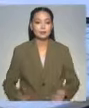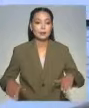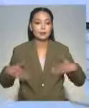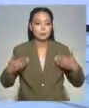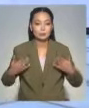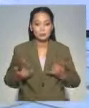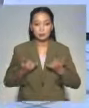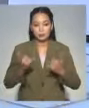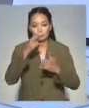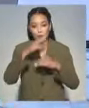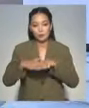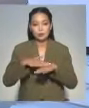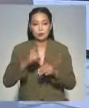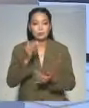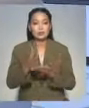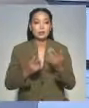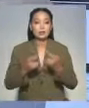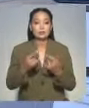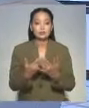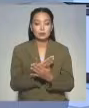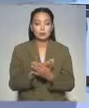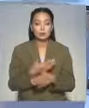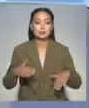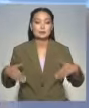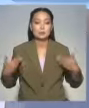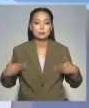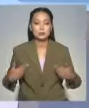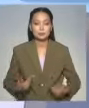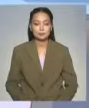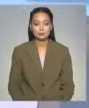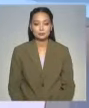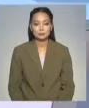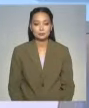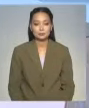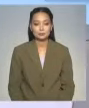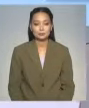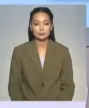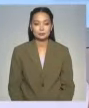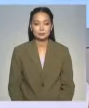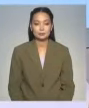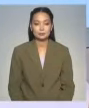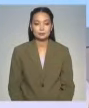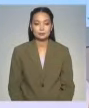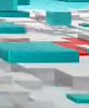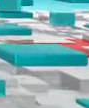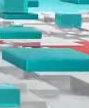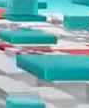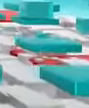Қайырлы кеш, тікелей эфирде Астана Таймс, студияда мен Жұмамұрат, сурд аудармада Айдана Өтегенова. Бүгін көретіндеріңіз.